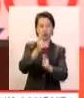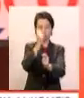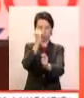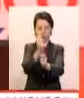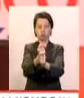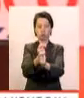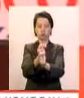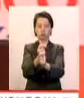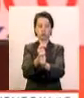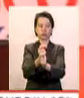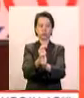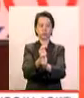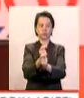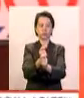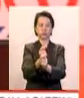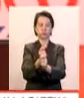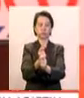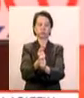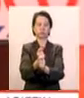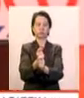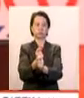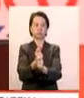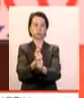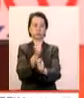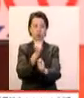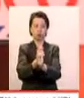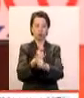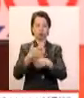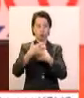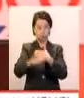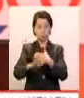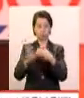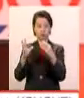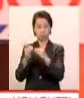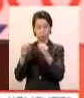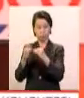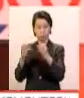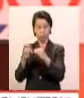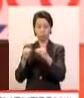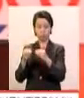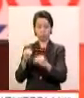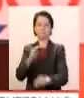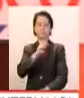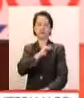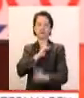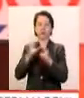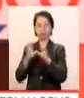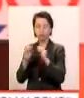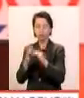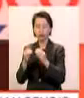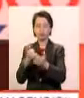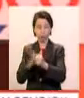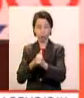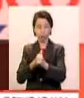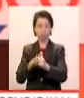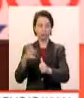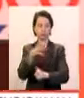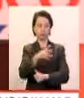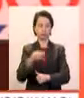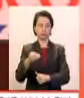diputuskan setelah mesyuarat Jemaah Menteri. Dan mesyuarat Jemaah